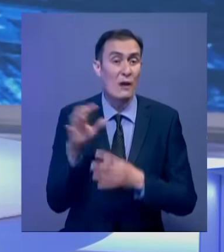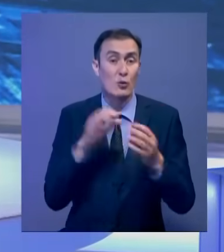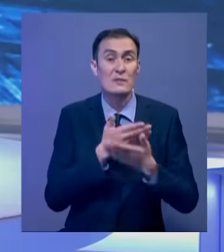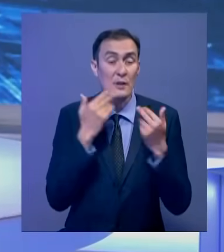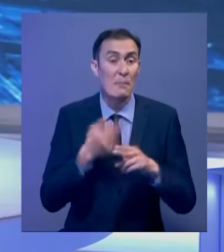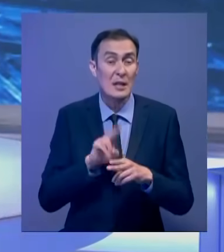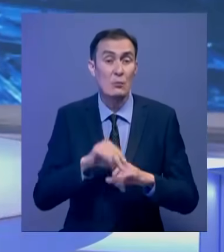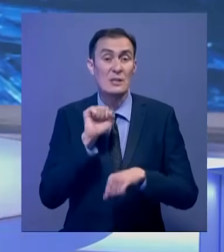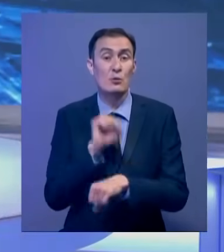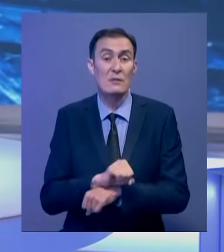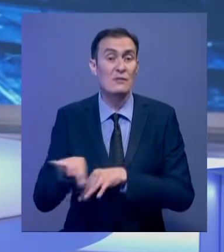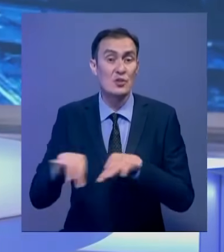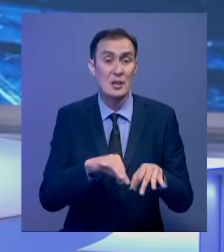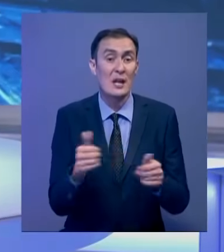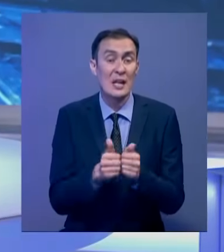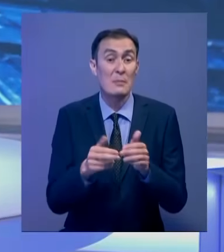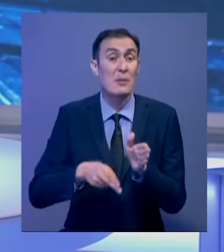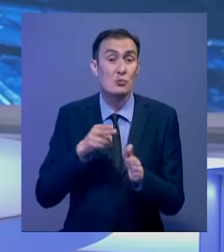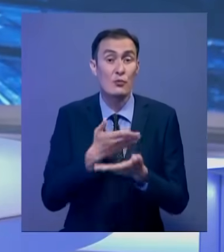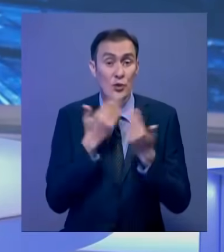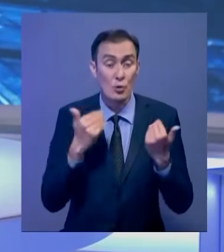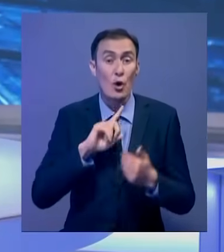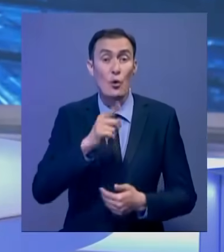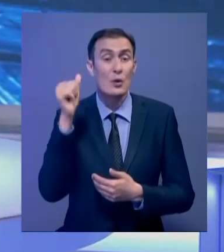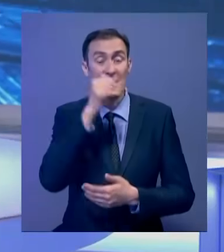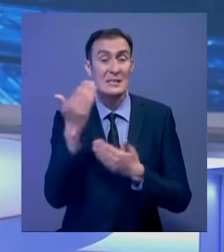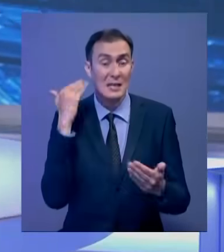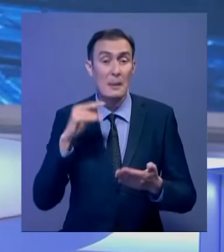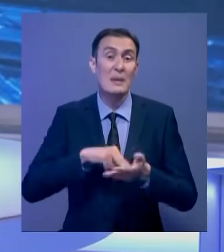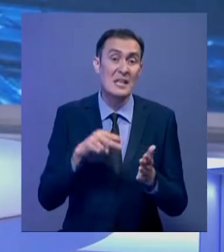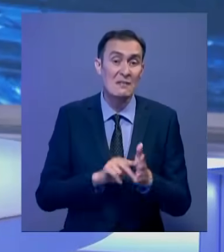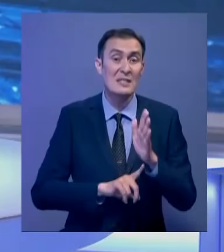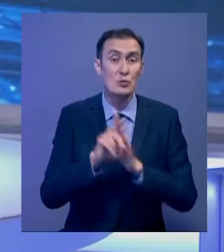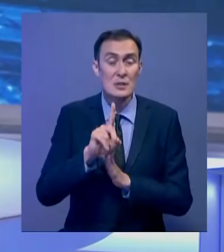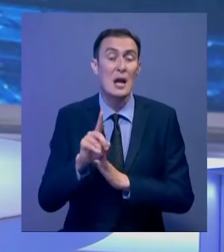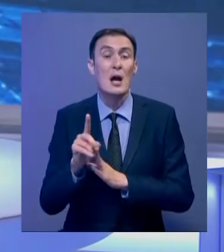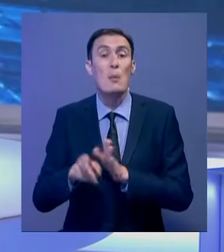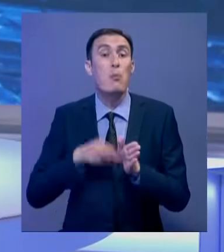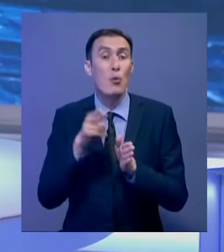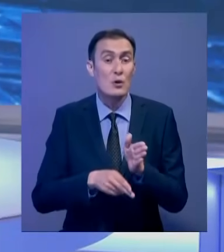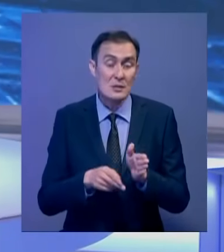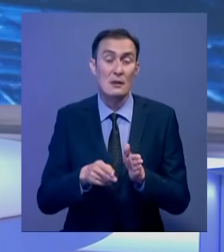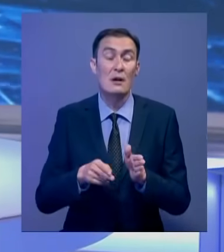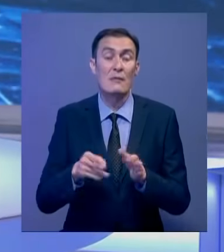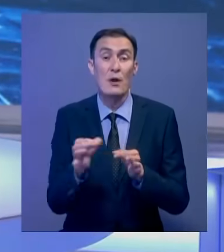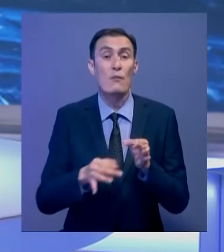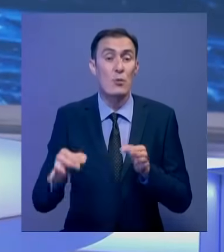связи с пандемией остановлено движение проходящих поездов. Год назад местные власти планировали запустить пассажирский поезд внутриобластного сообщения. Однако